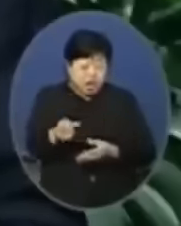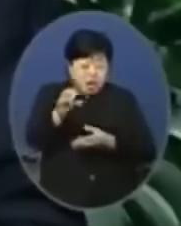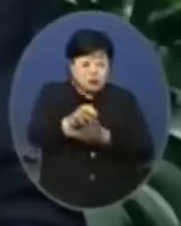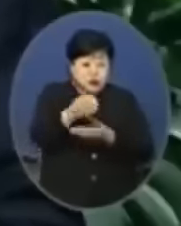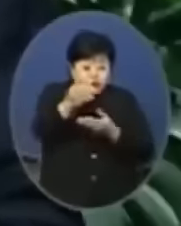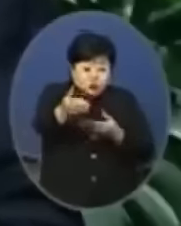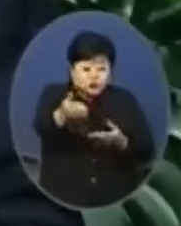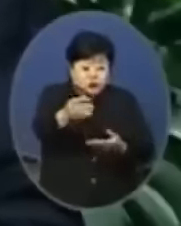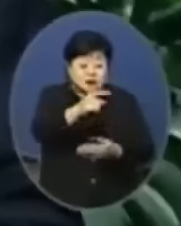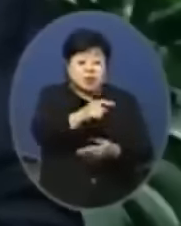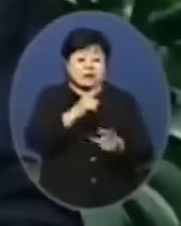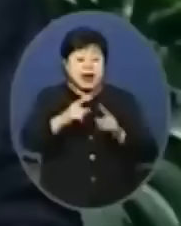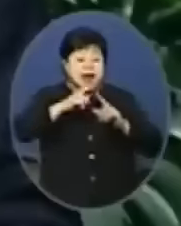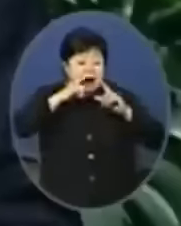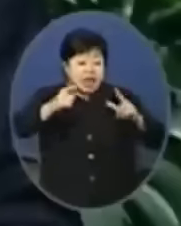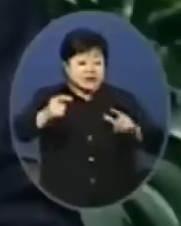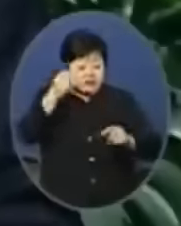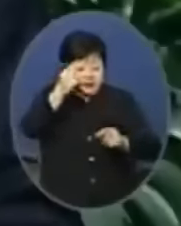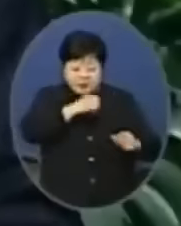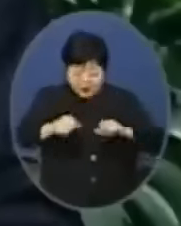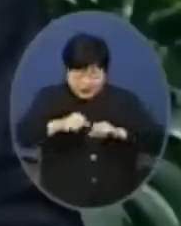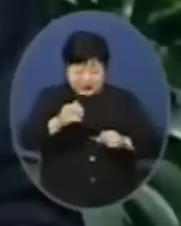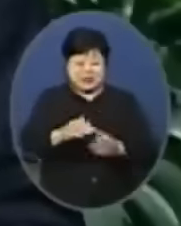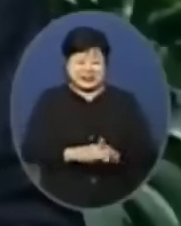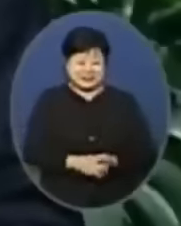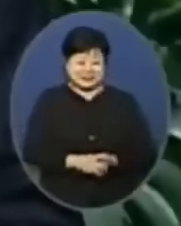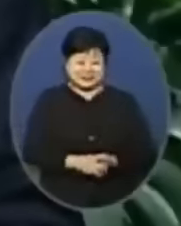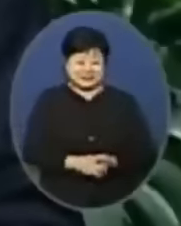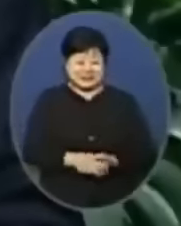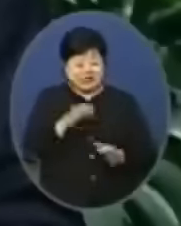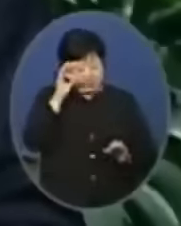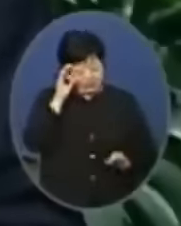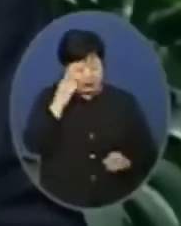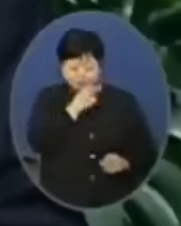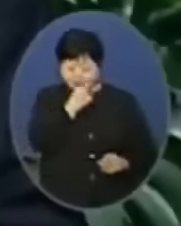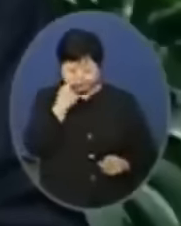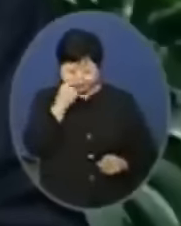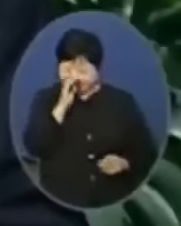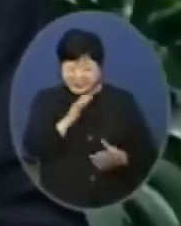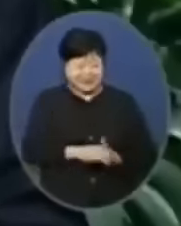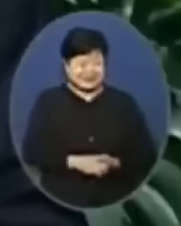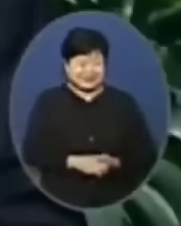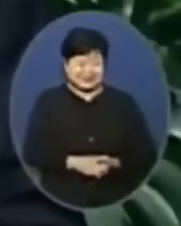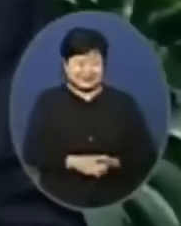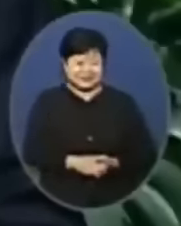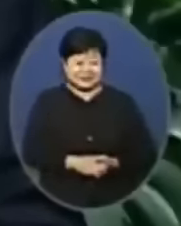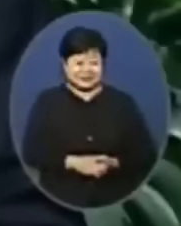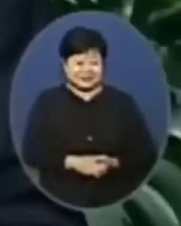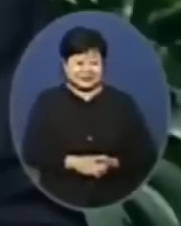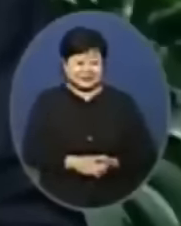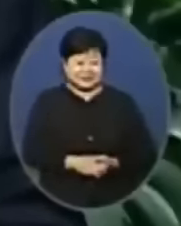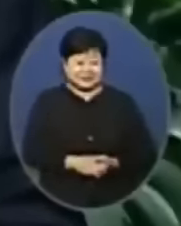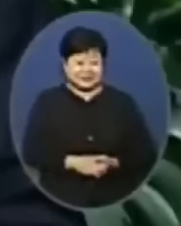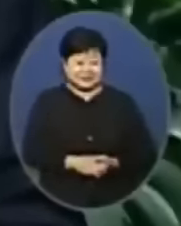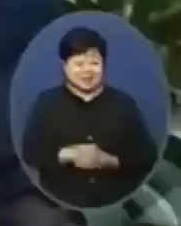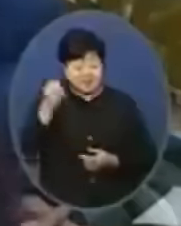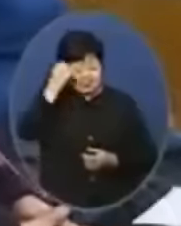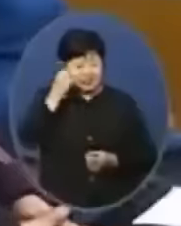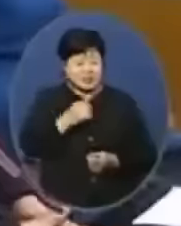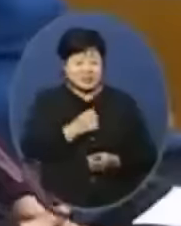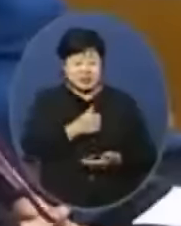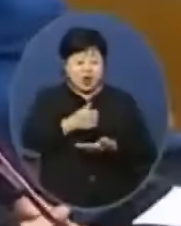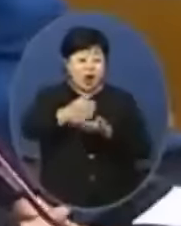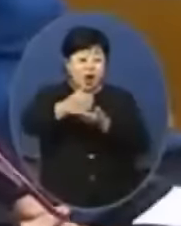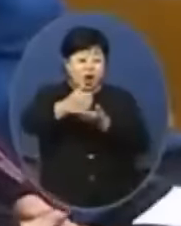것인데, 말을 해야 성령이 역사하는 것입니다. 입 딱 다물고 있으면 안 돼요. 한번 따라 말씀하세요.